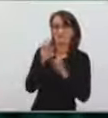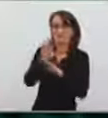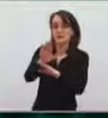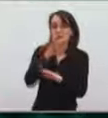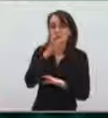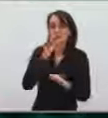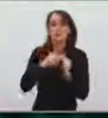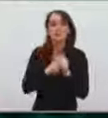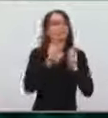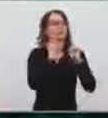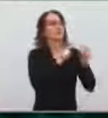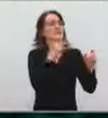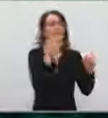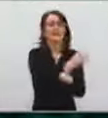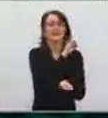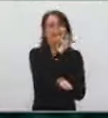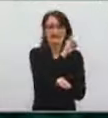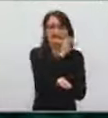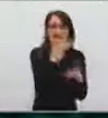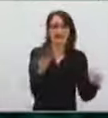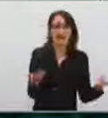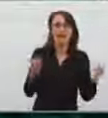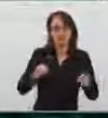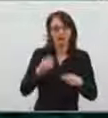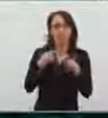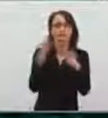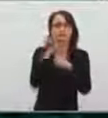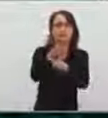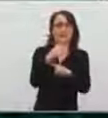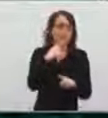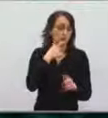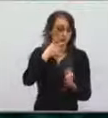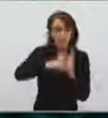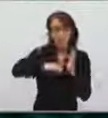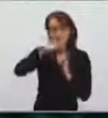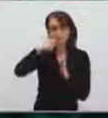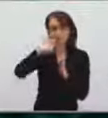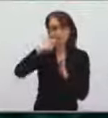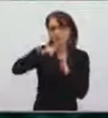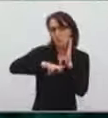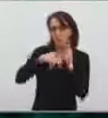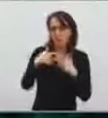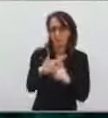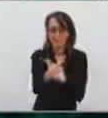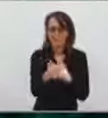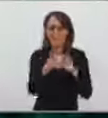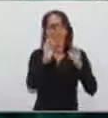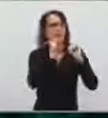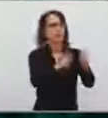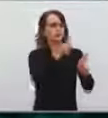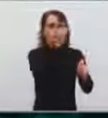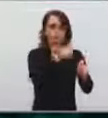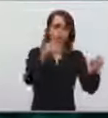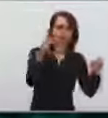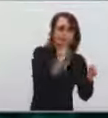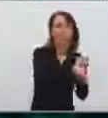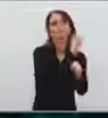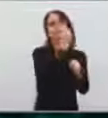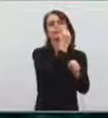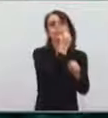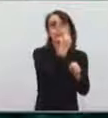particularité. Donc dans 2 mois, à peu près 3 mois, nous aurons désigné un lauréat. Et à l'issue de cette désignation, à l'issue des